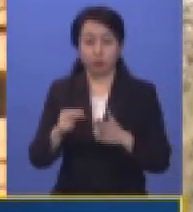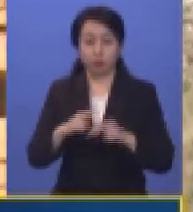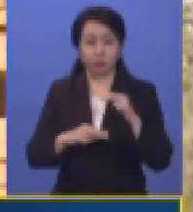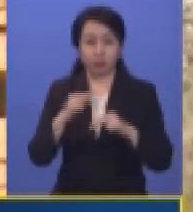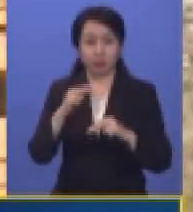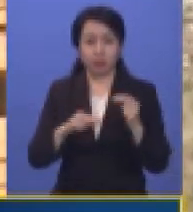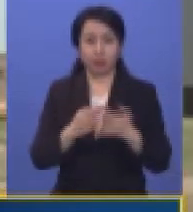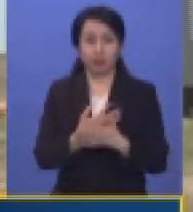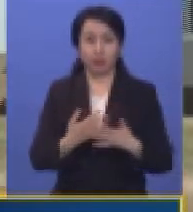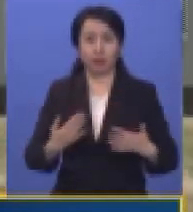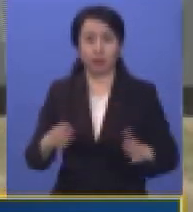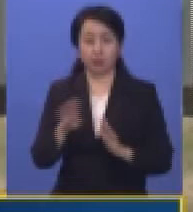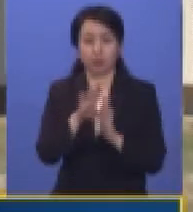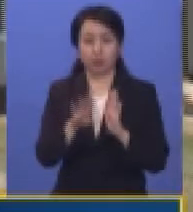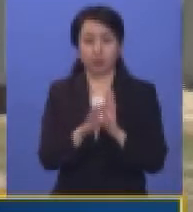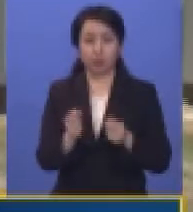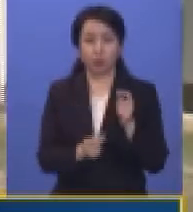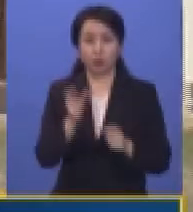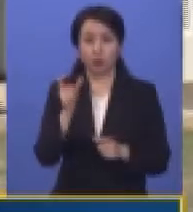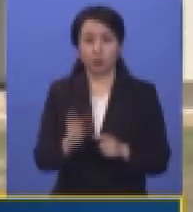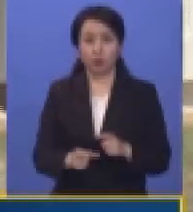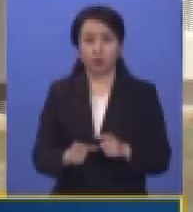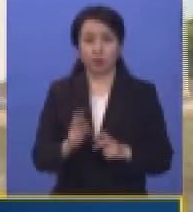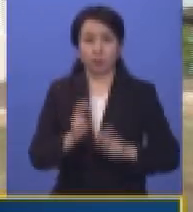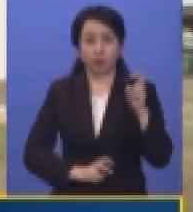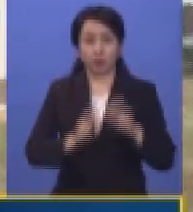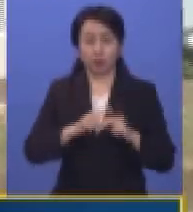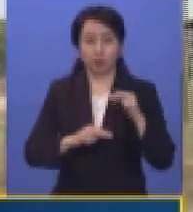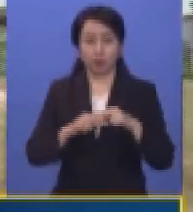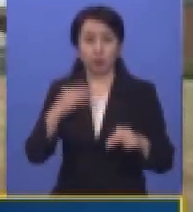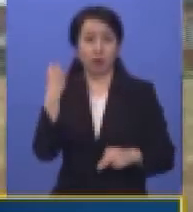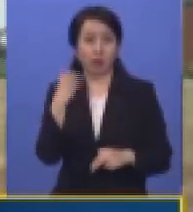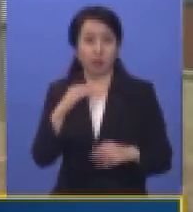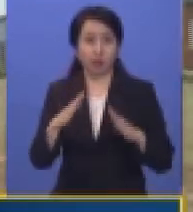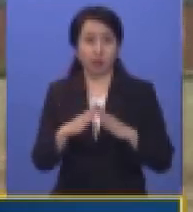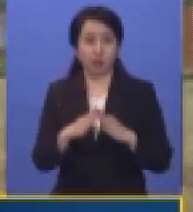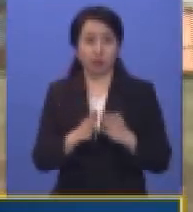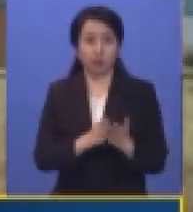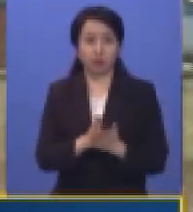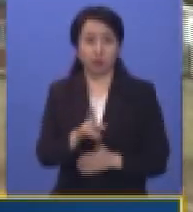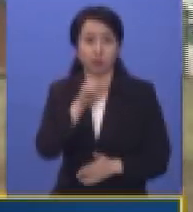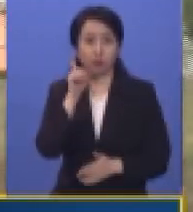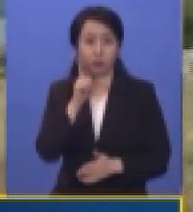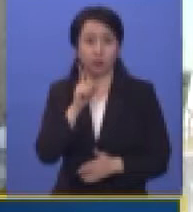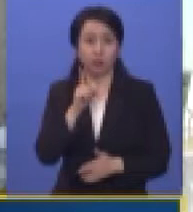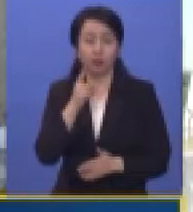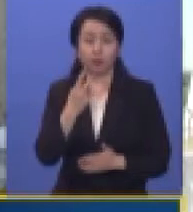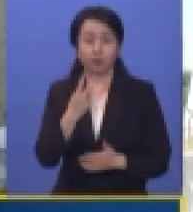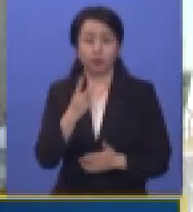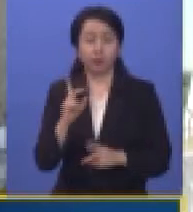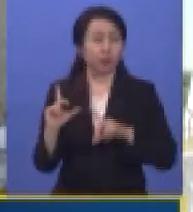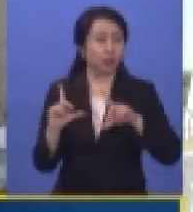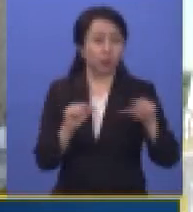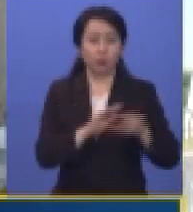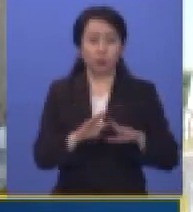закупают строительные материалы. Задача руководства предприятия – построить качественное жилье и стимулировать молодежь не